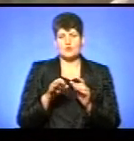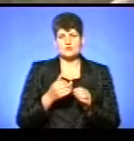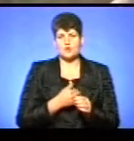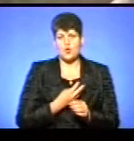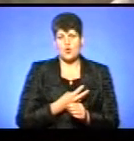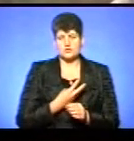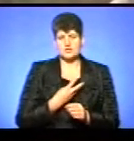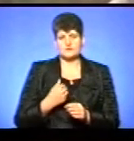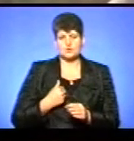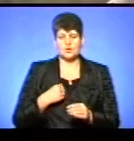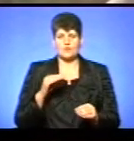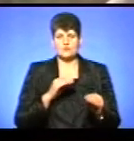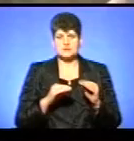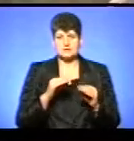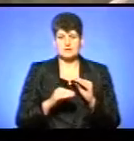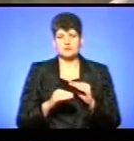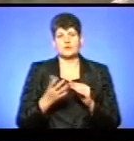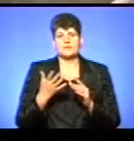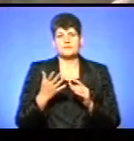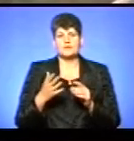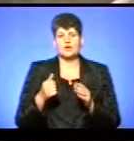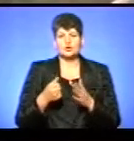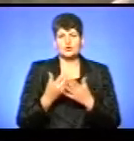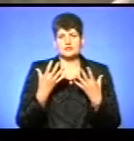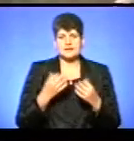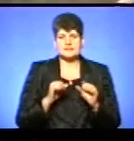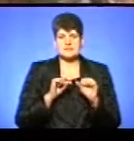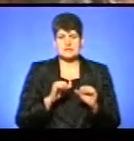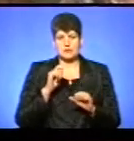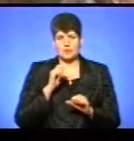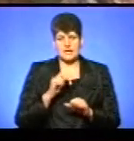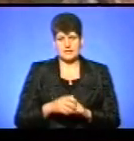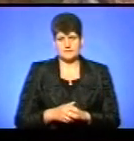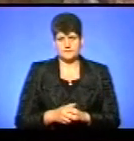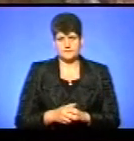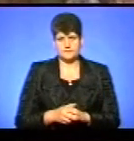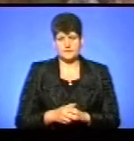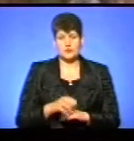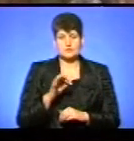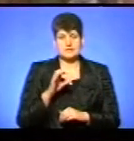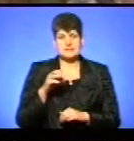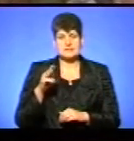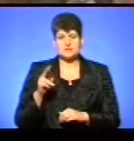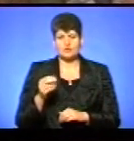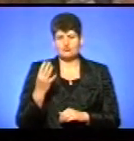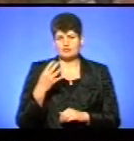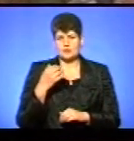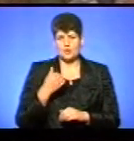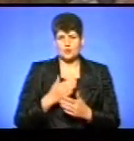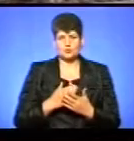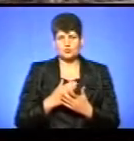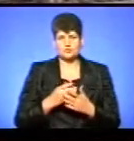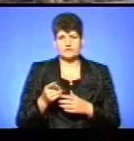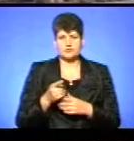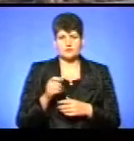особового складу військової частини А-32-15 до Дня захисника України. Оксана Стецько 4 роки служить у